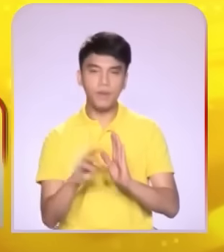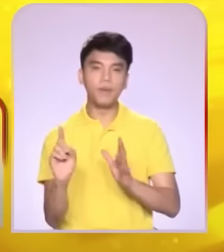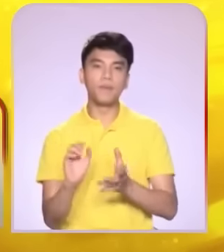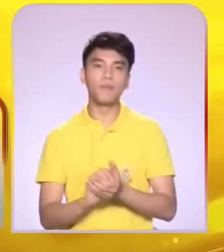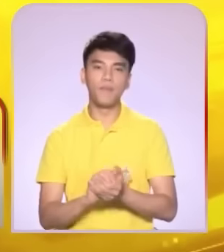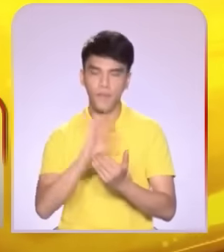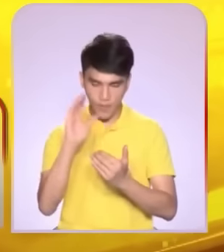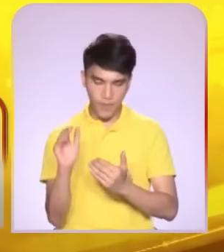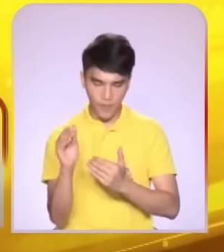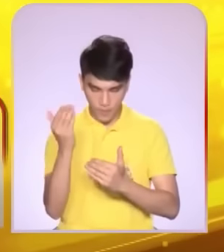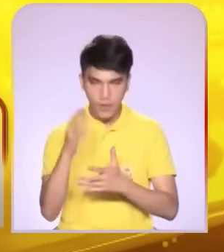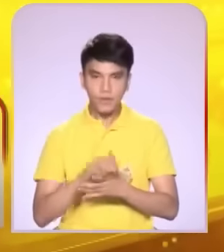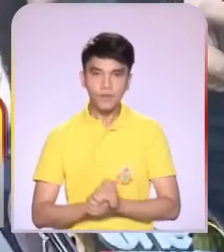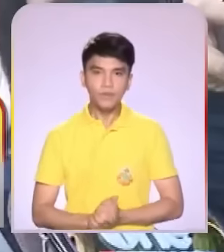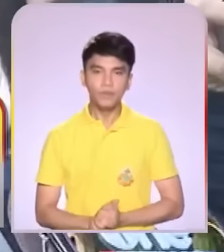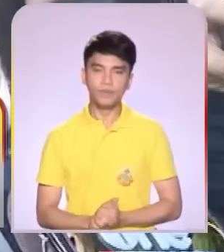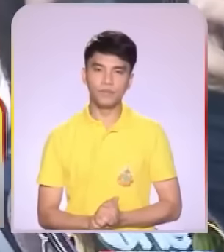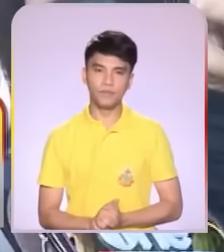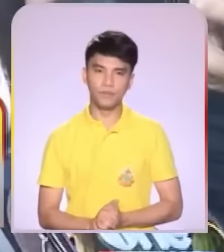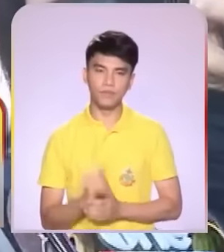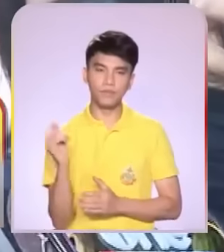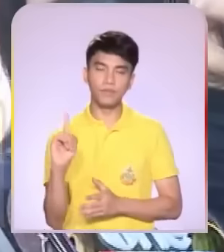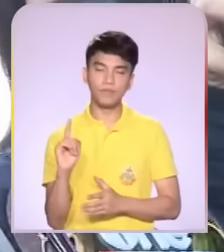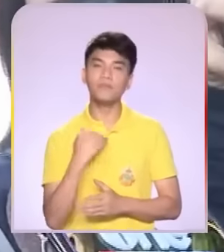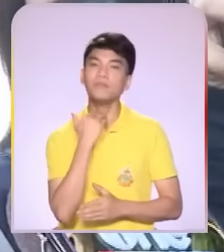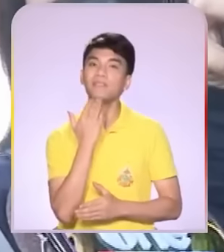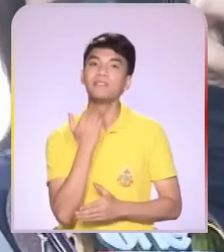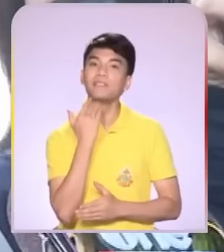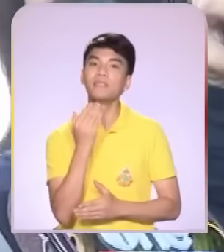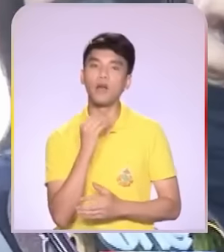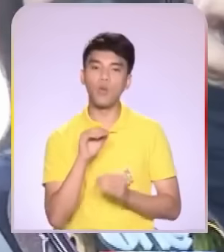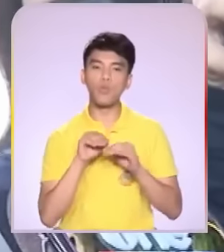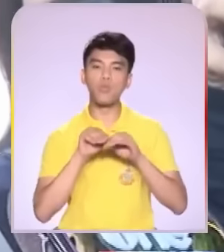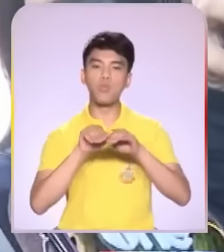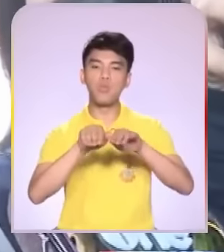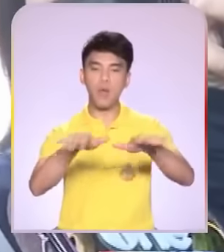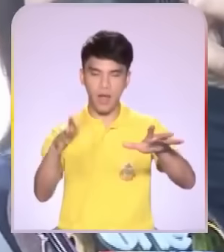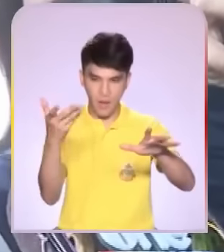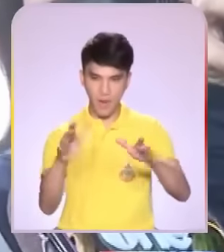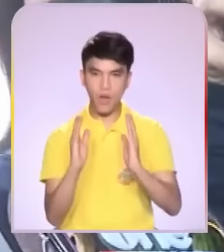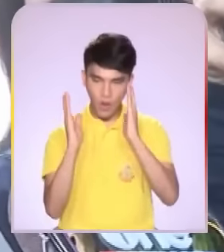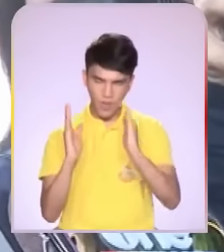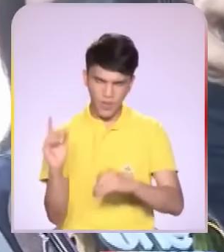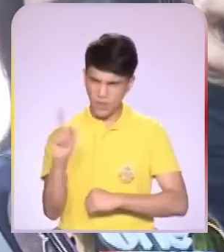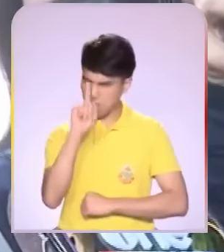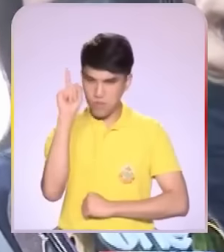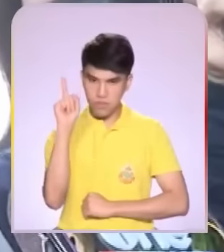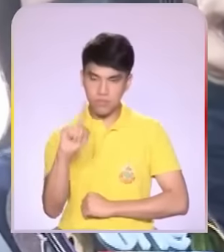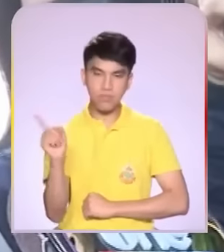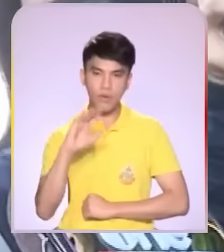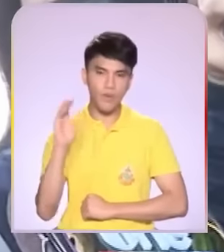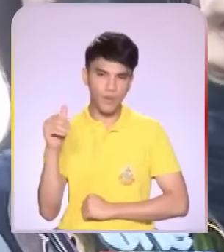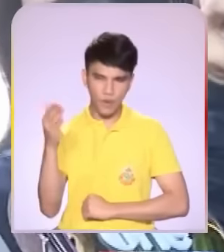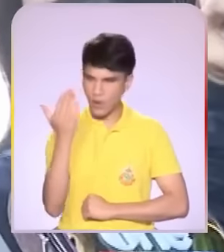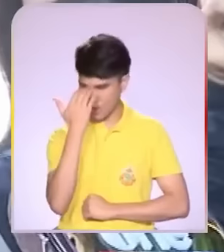ะทีนี้มาอย่างนี้คุณผู้ชมอย่างที่บอกอะค่ะว่าหลังจากที่คลิปเสียงมันถูกเผยแพร่ออกไปก็มีหลายคนตั้งข้อสังเก